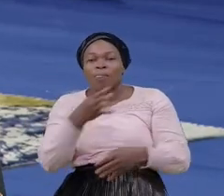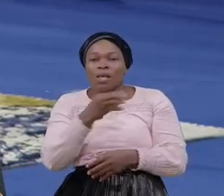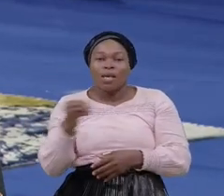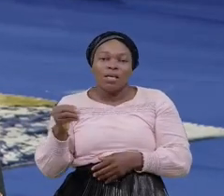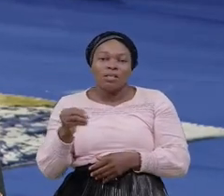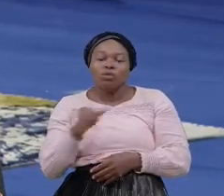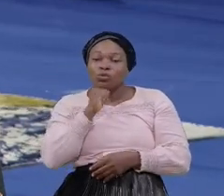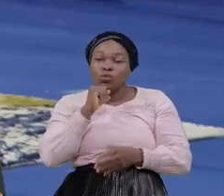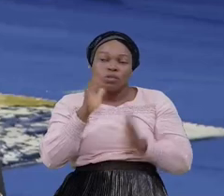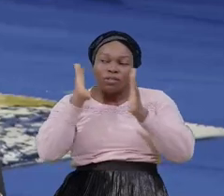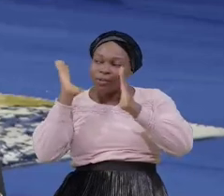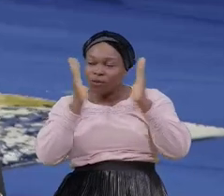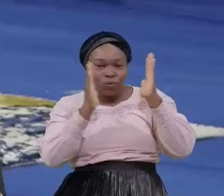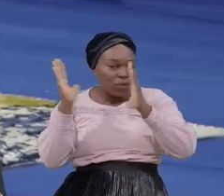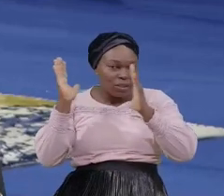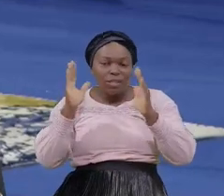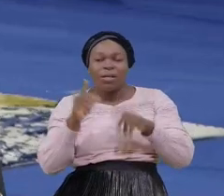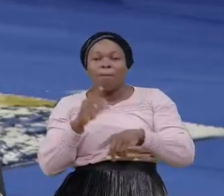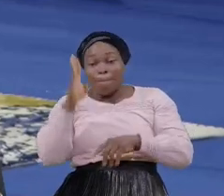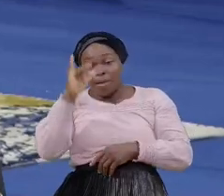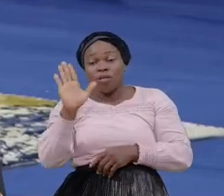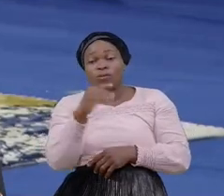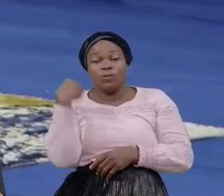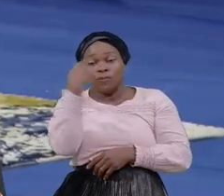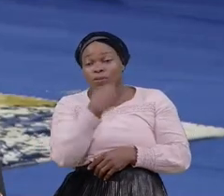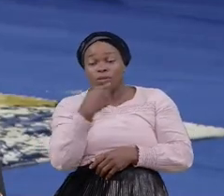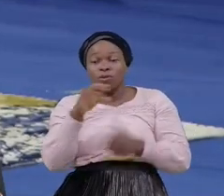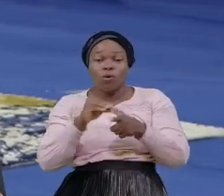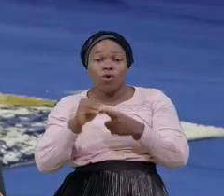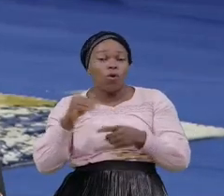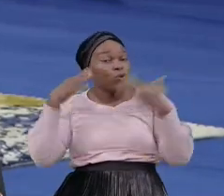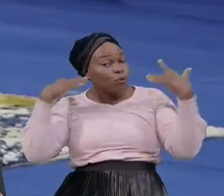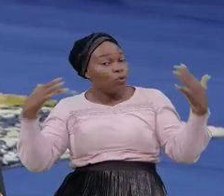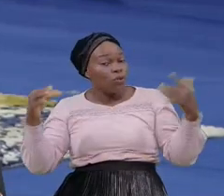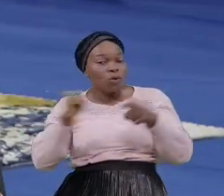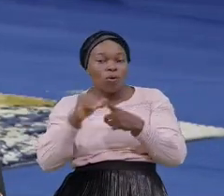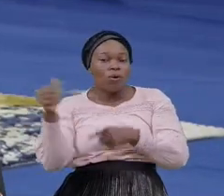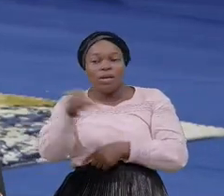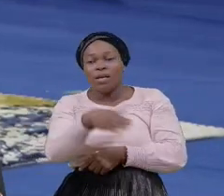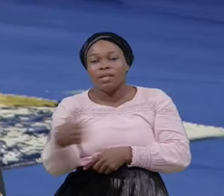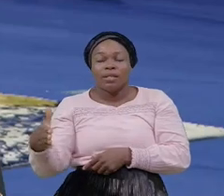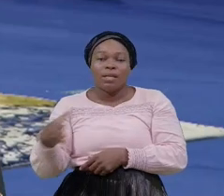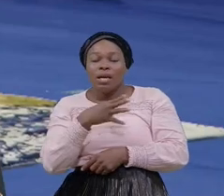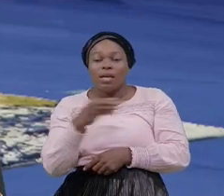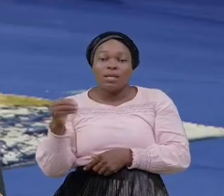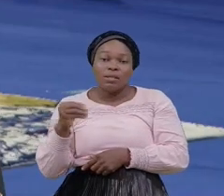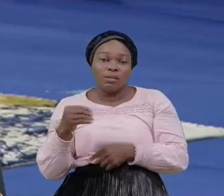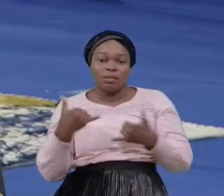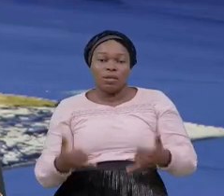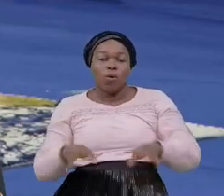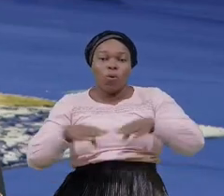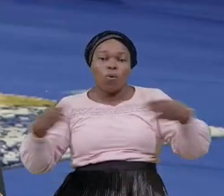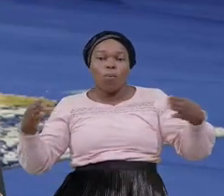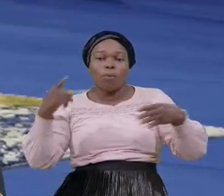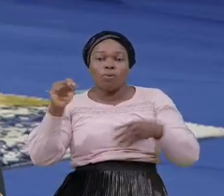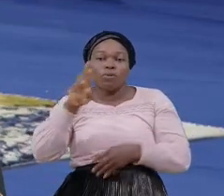par terre. Il n'est pas distrait par la douleur, par le bruit. Il n'est distrait de rien. Et comme